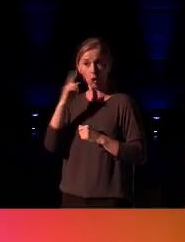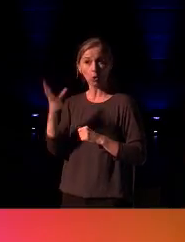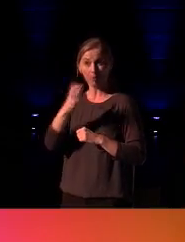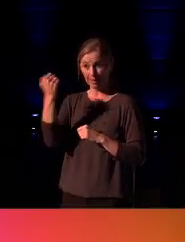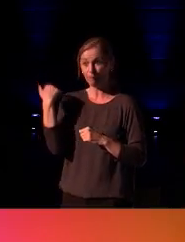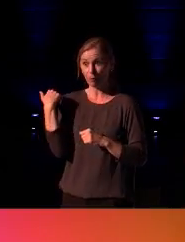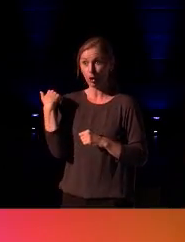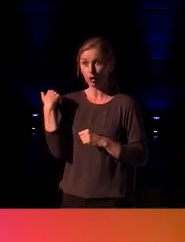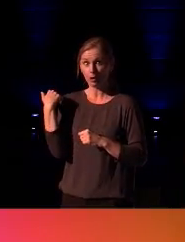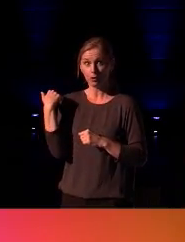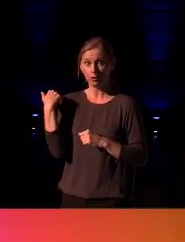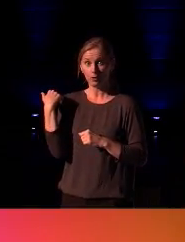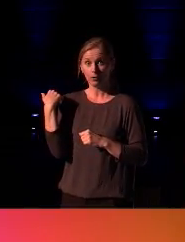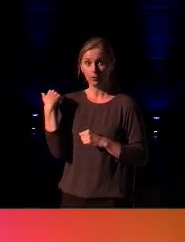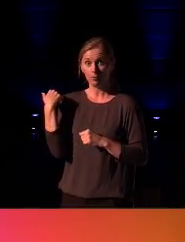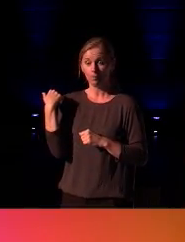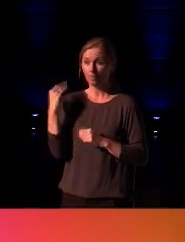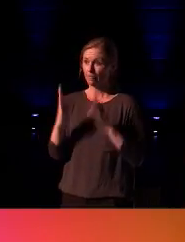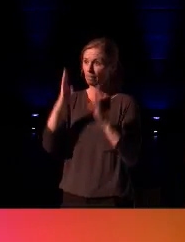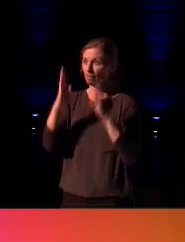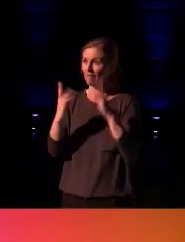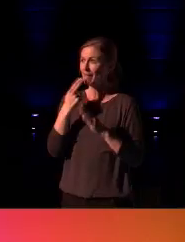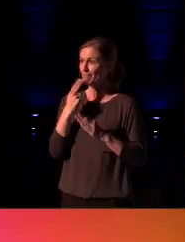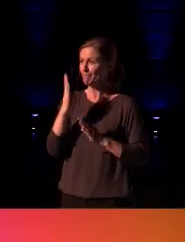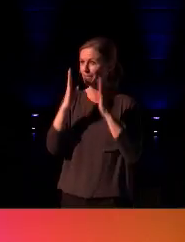begrepet? Rekk opp.